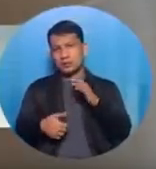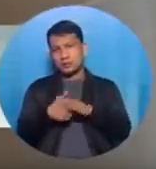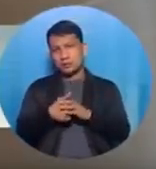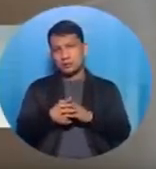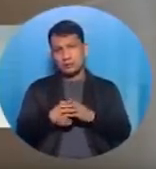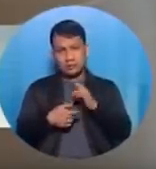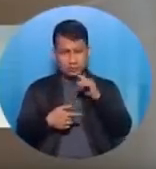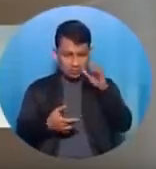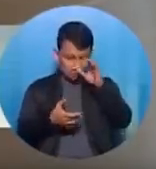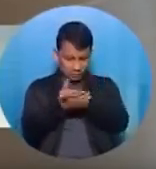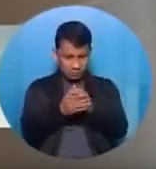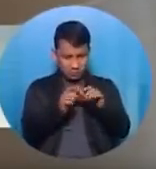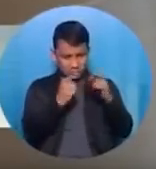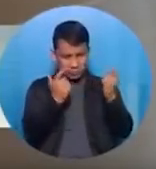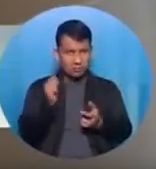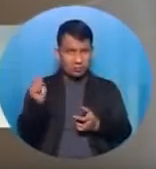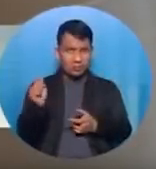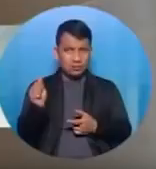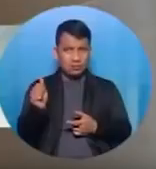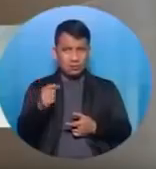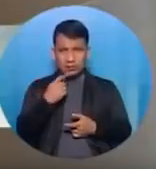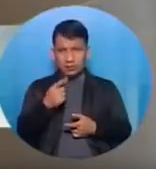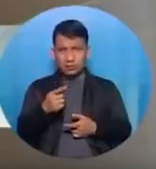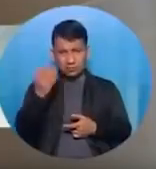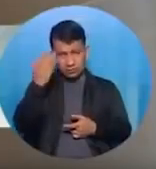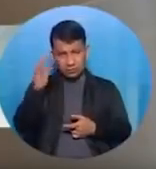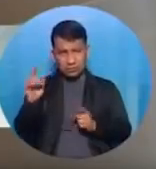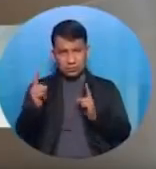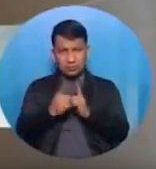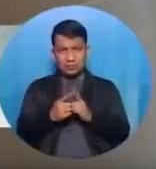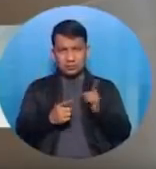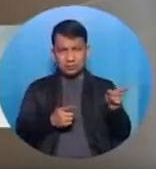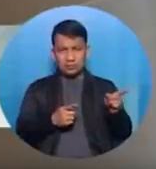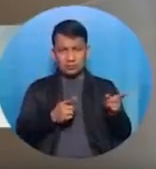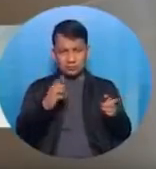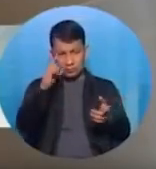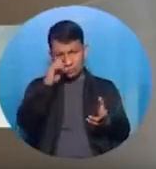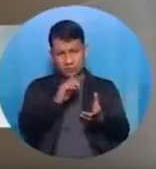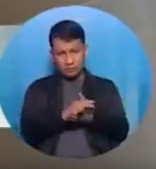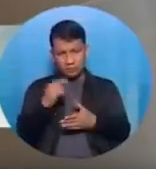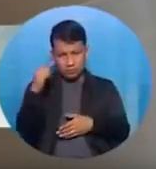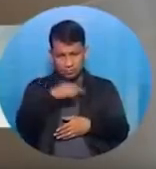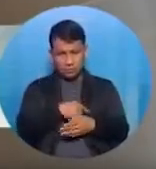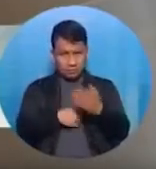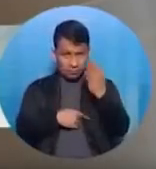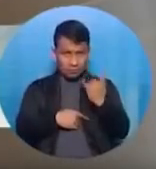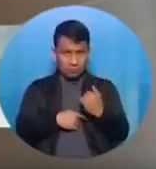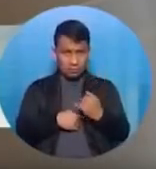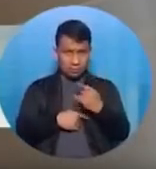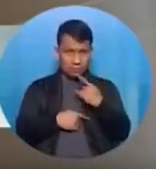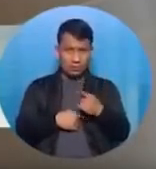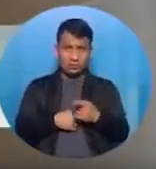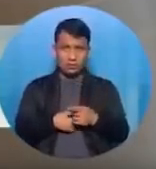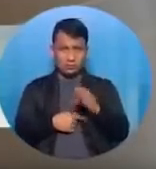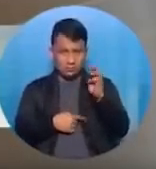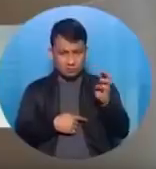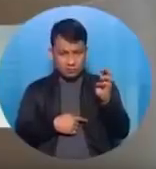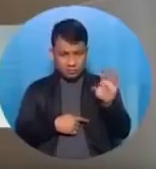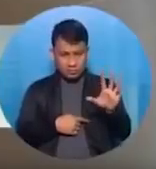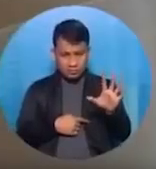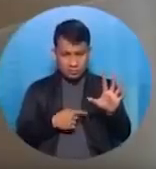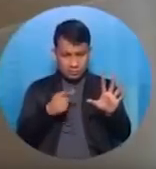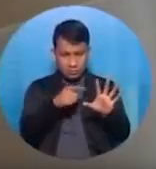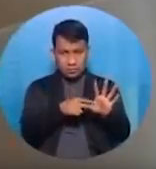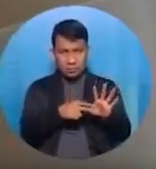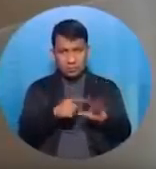booking ka. Mas naniniwala ko din sa grupong ito kaysa sa'yo. Hindi kita kilala, sir, ha? Yes. Pero para sa akin, sir, nagsisinungaling ka. Why? Kasi po, itong 65 ng mga